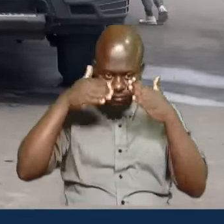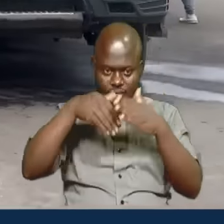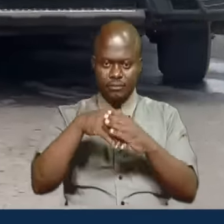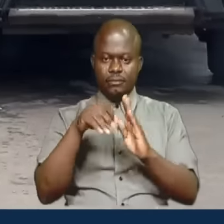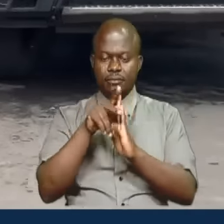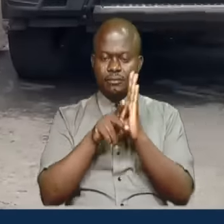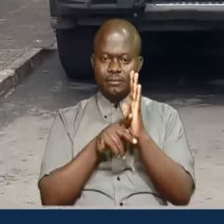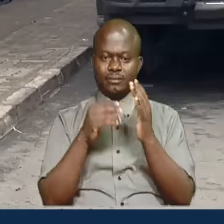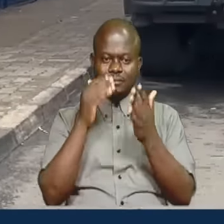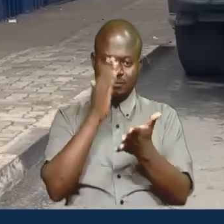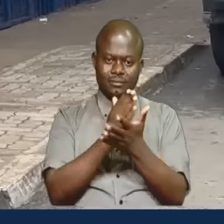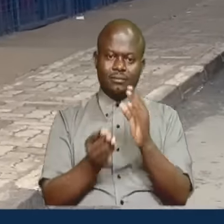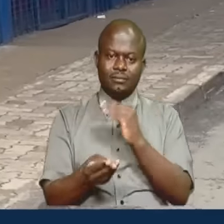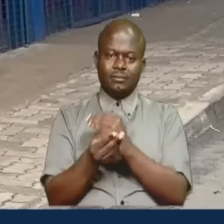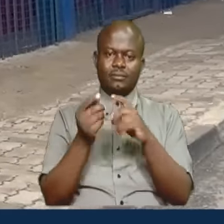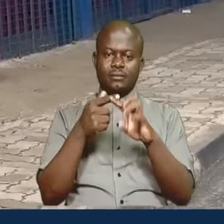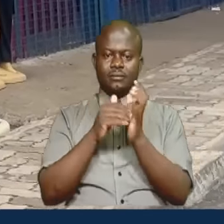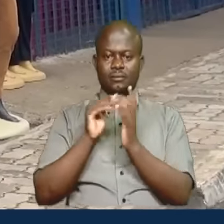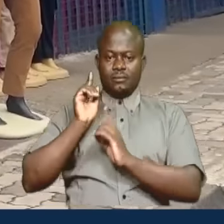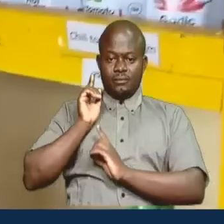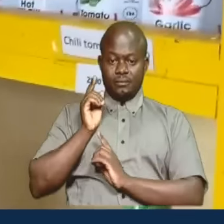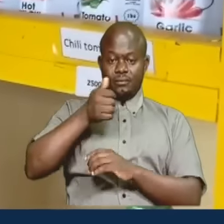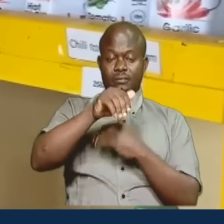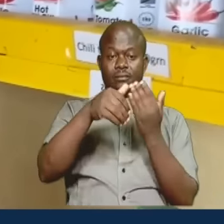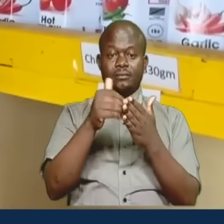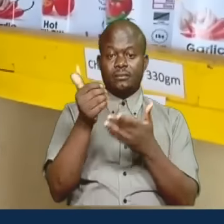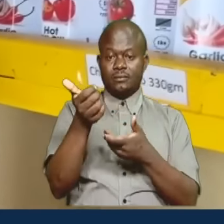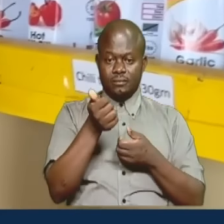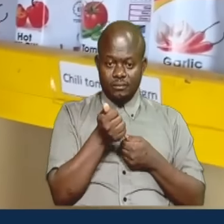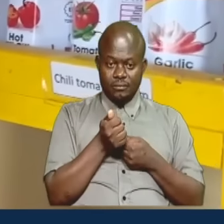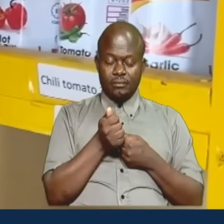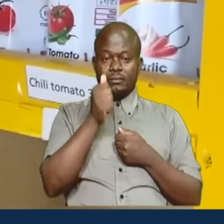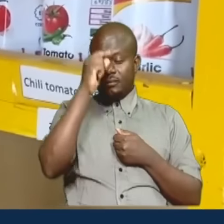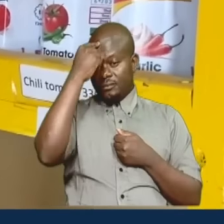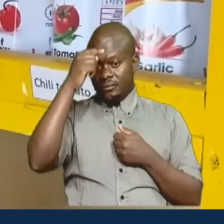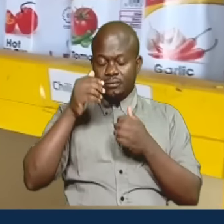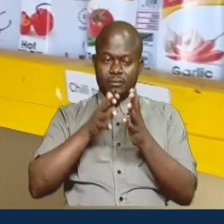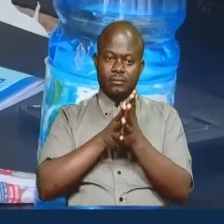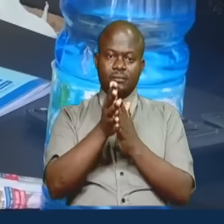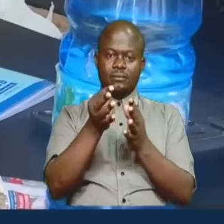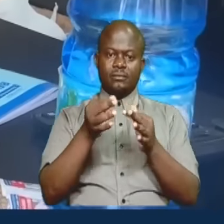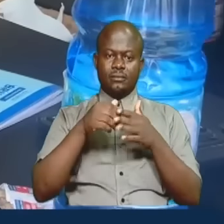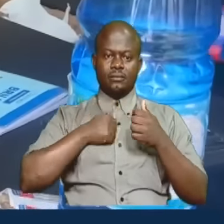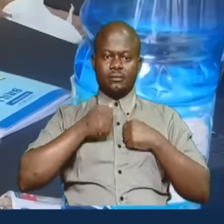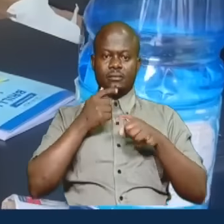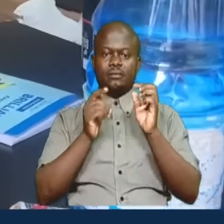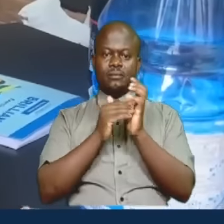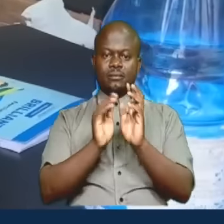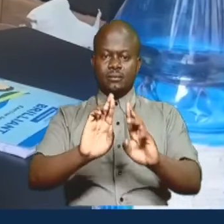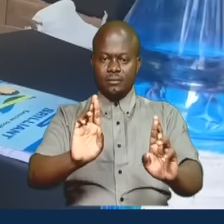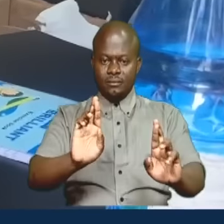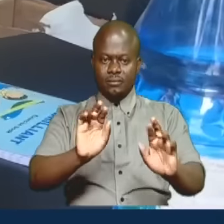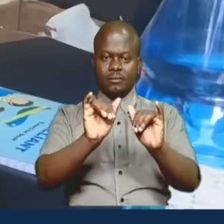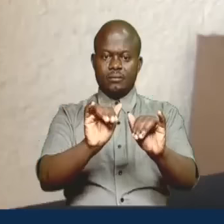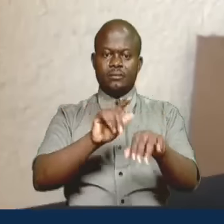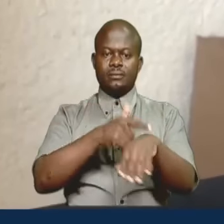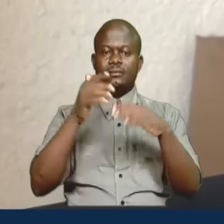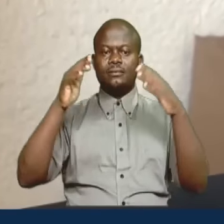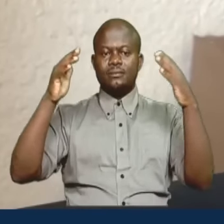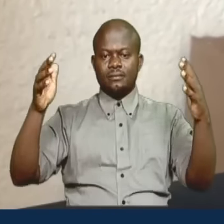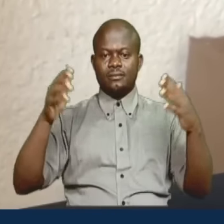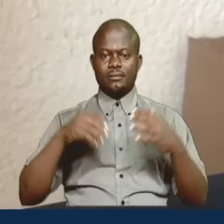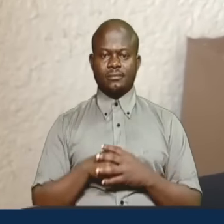zihamye zo guca ruswa ndetse n'umutekano ari byo byakururiye aba bahinde gushora imari mu Rwanda kandi ngo biteguye kuhaguma igihe kirekire.